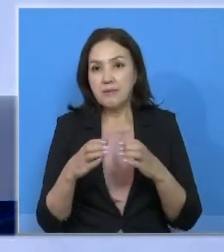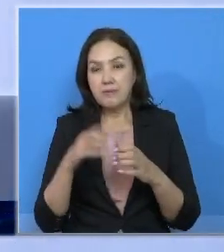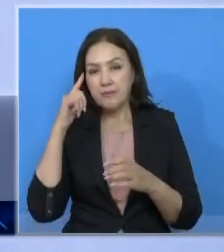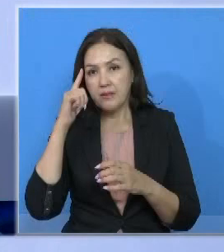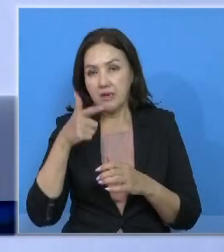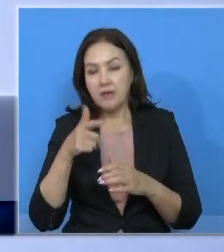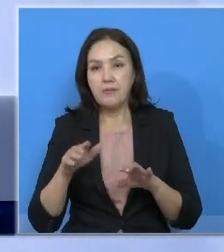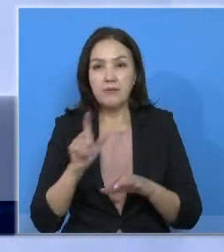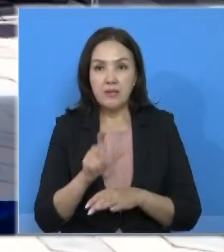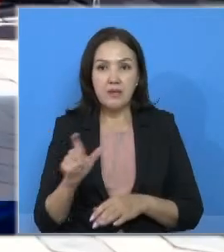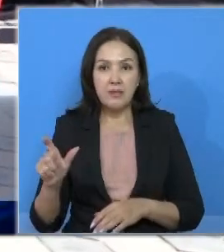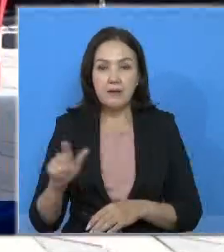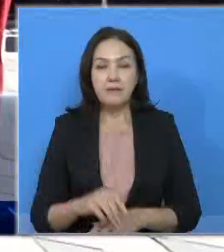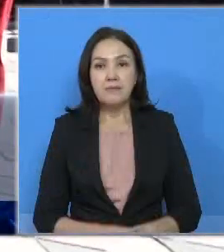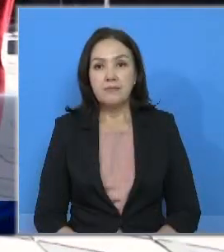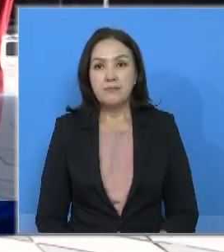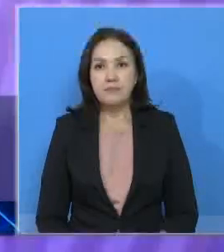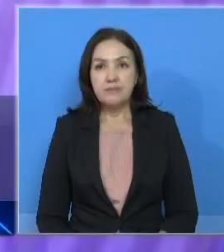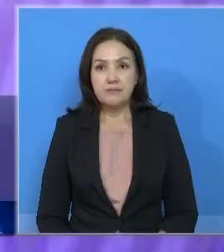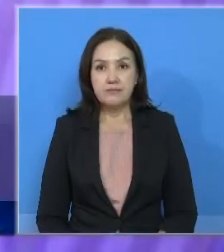грамотности населения.